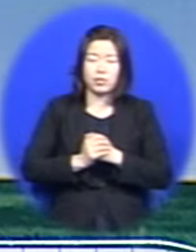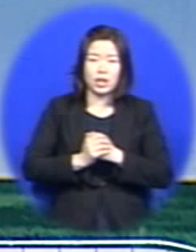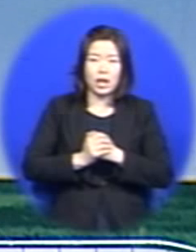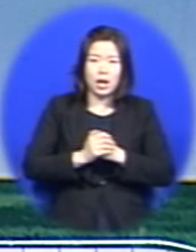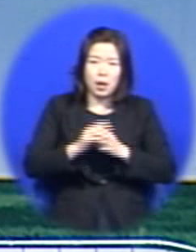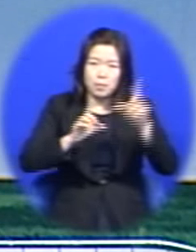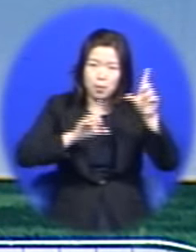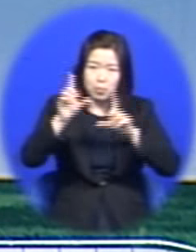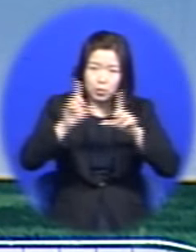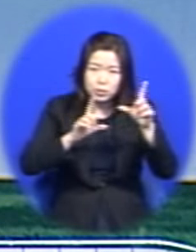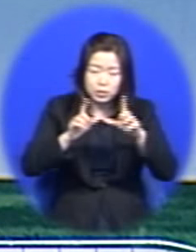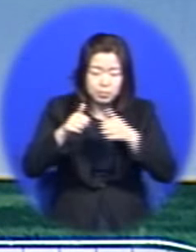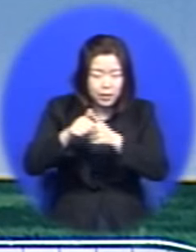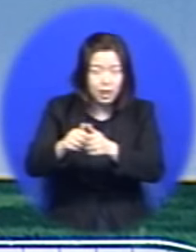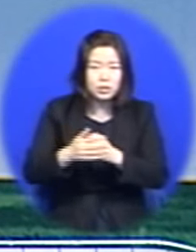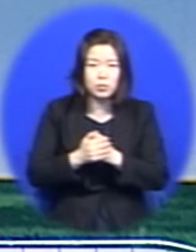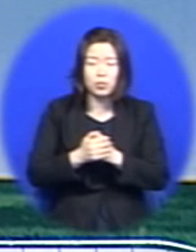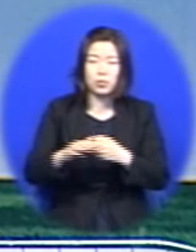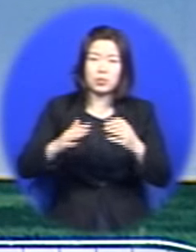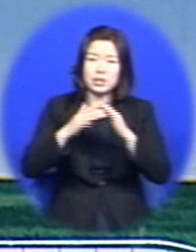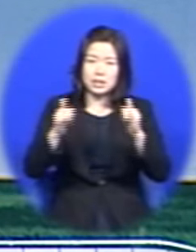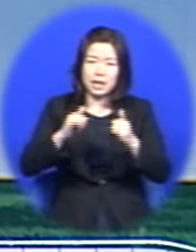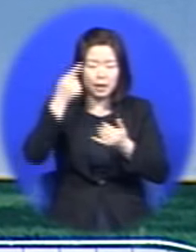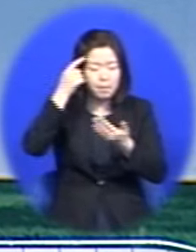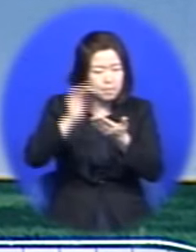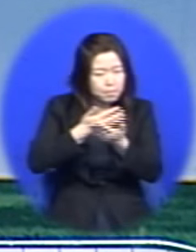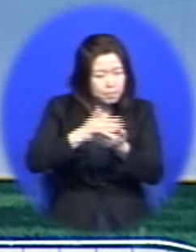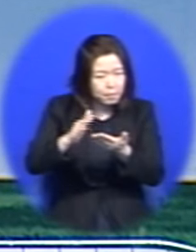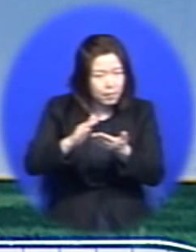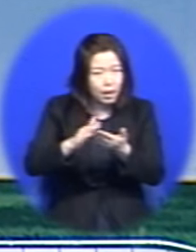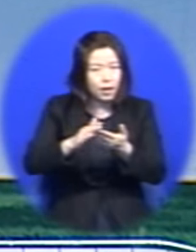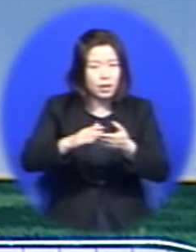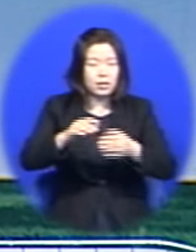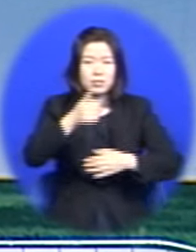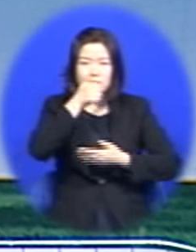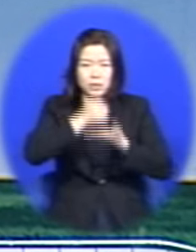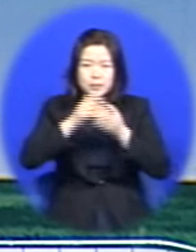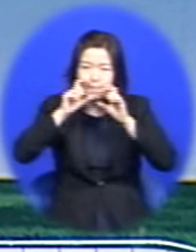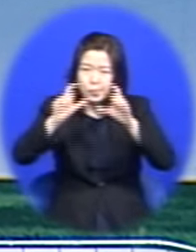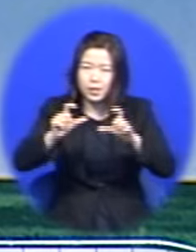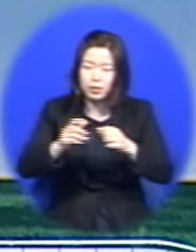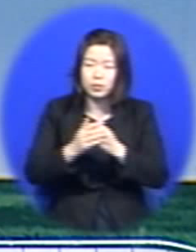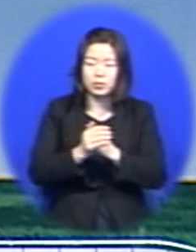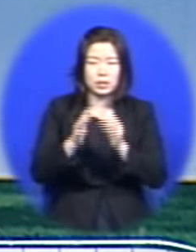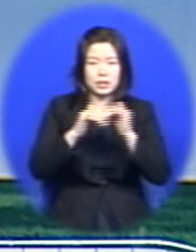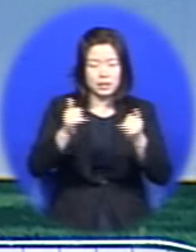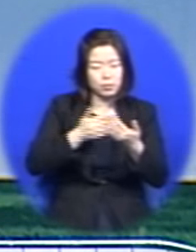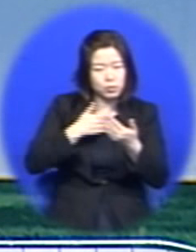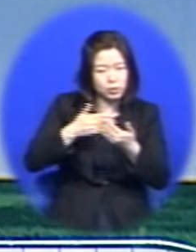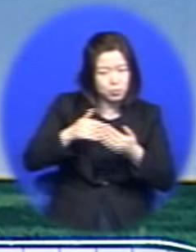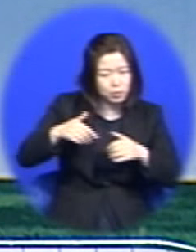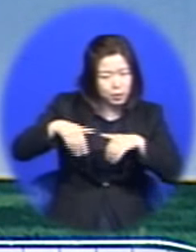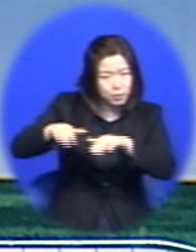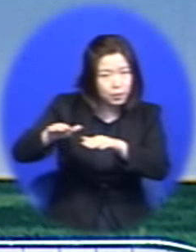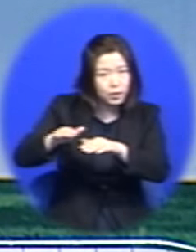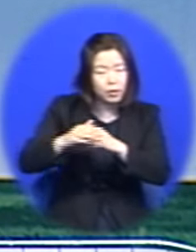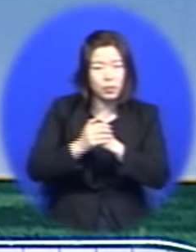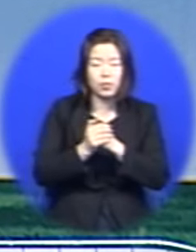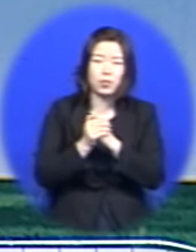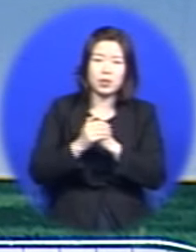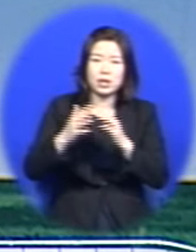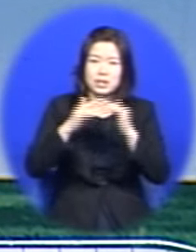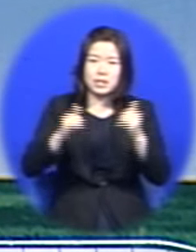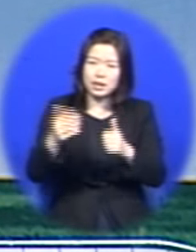징조를 따지고 그리고 사람들을 판단하고 정죄하고 사람을 은근히 두려움 속에 몰아넣으면서 사람을